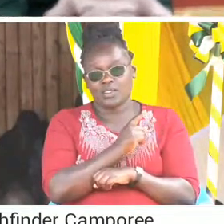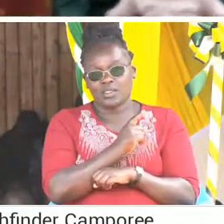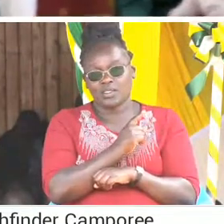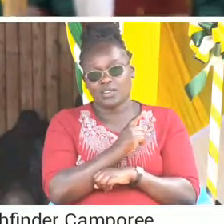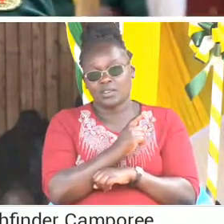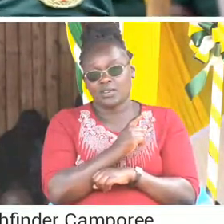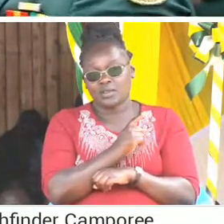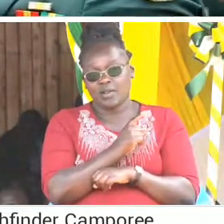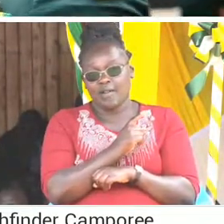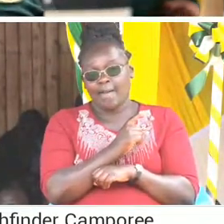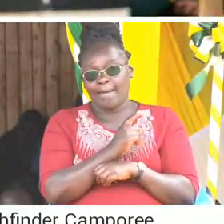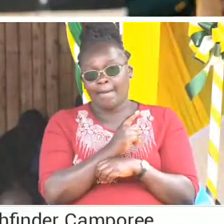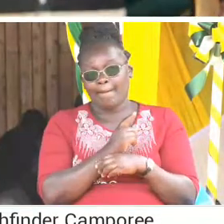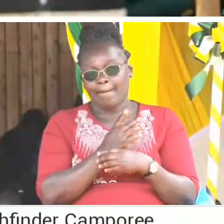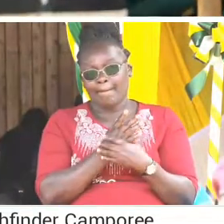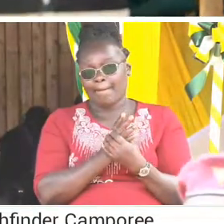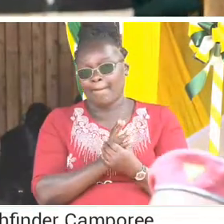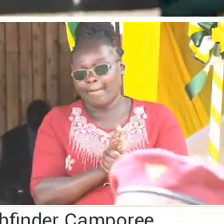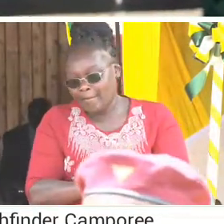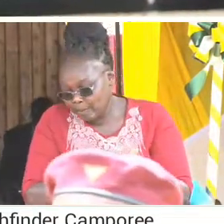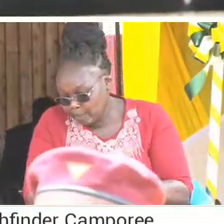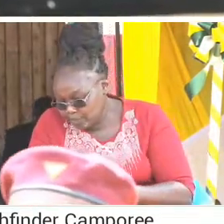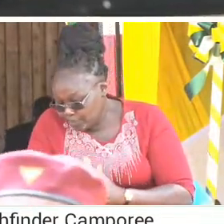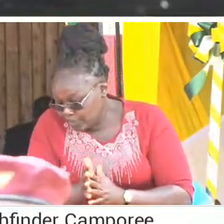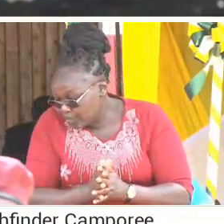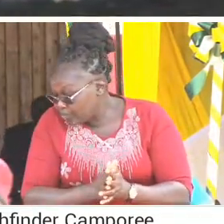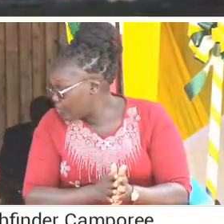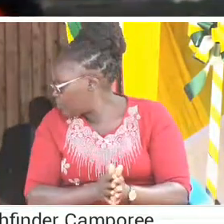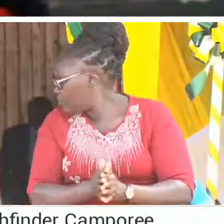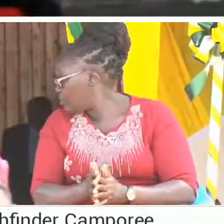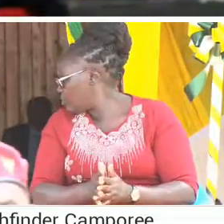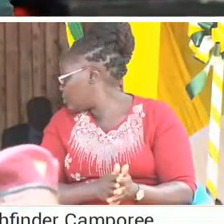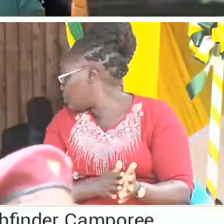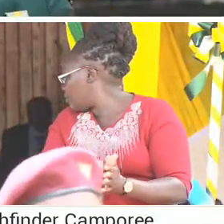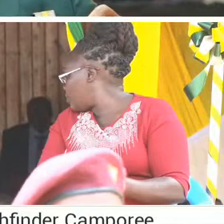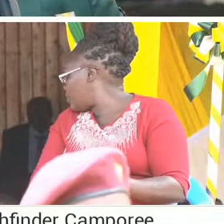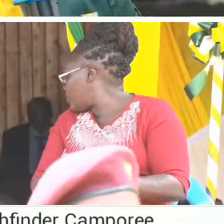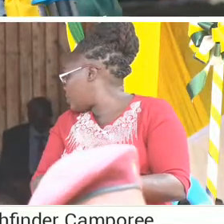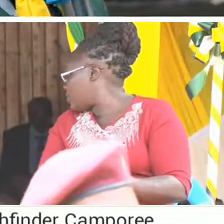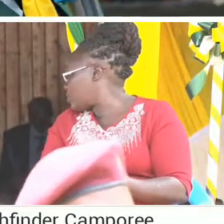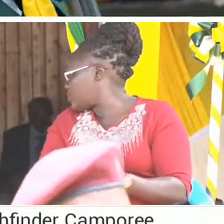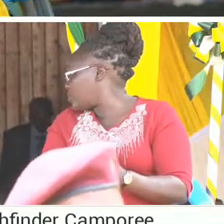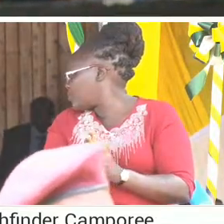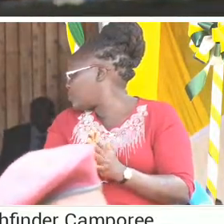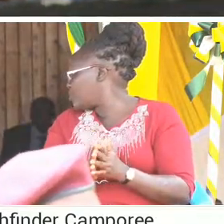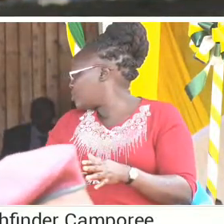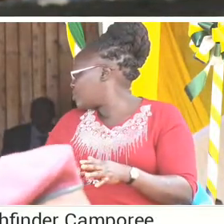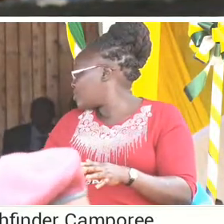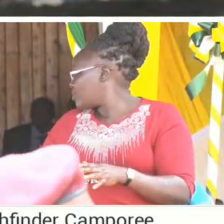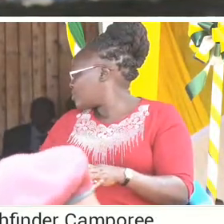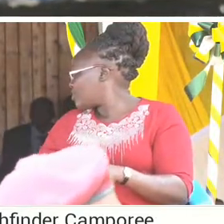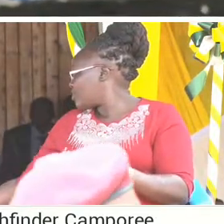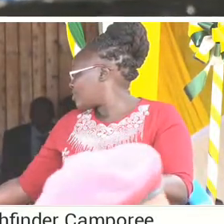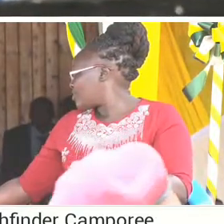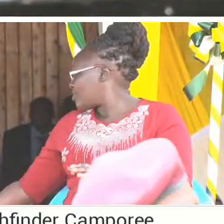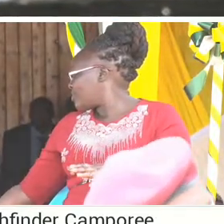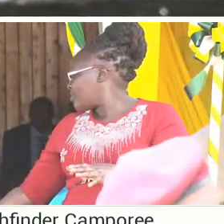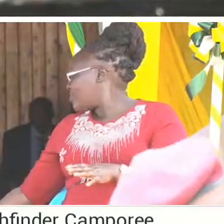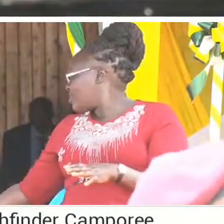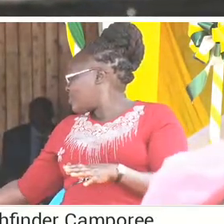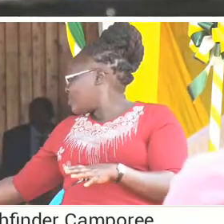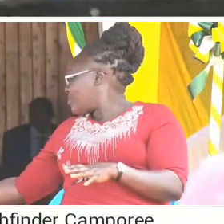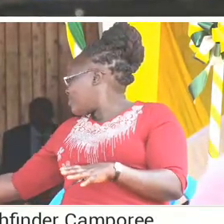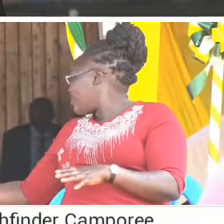kwa kweli kukaa kwetu hapa kumekuwa kukaa kwa baraka mkubwa. Nataka niseme hili.